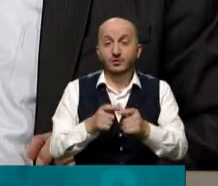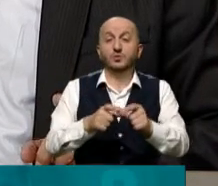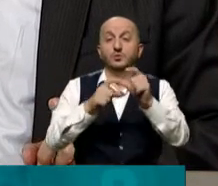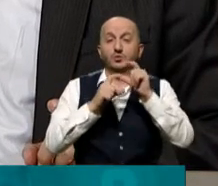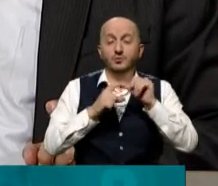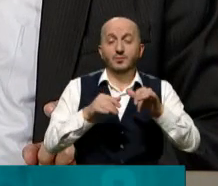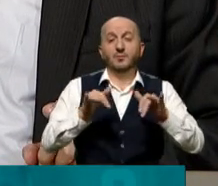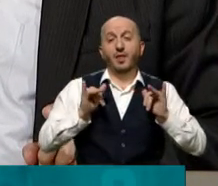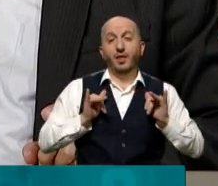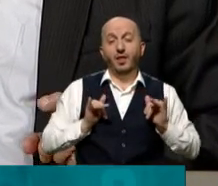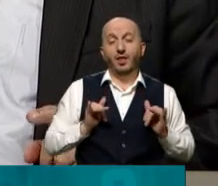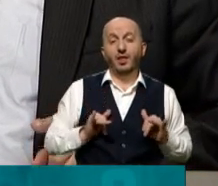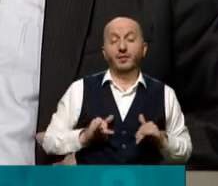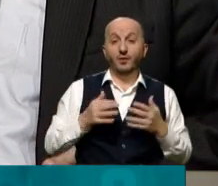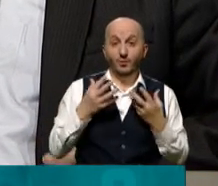rahavet oldu.